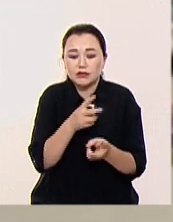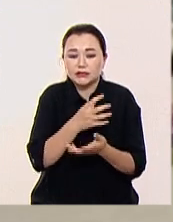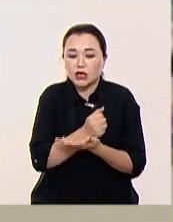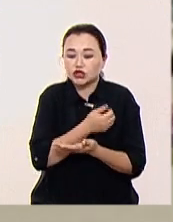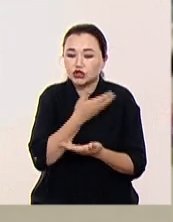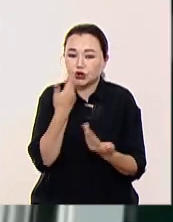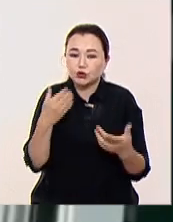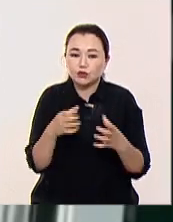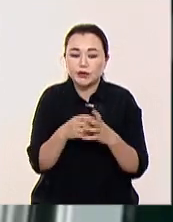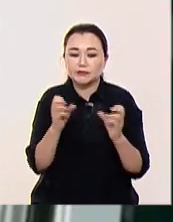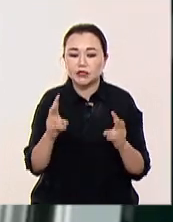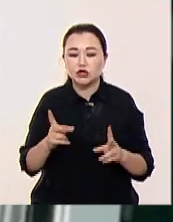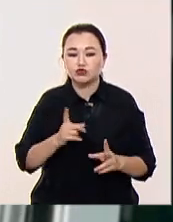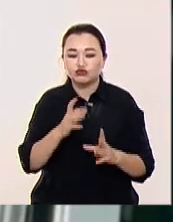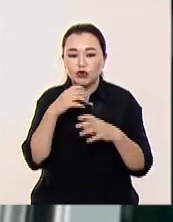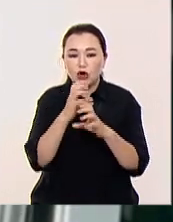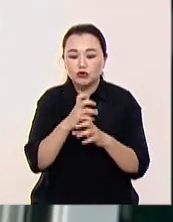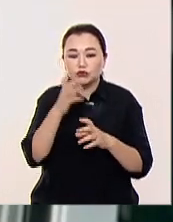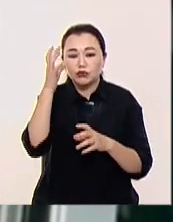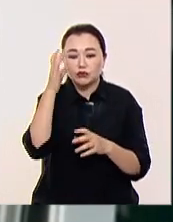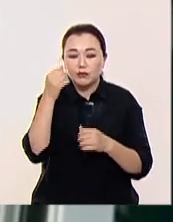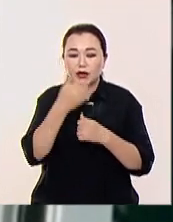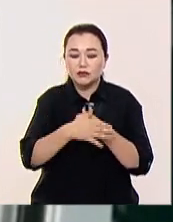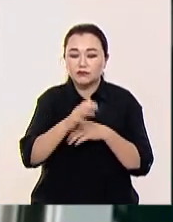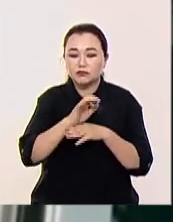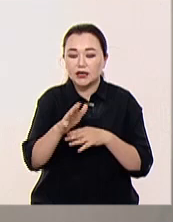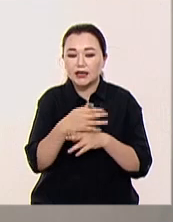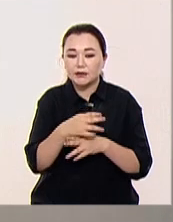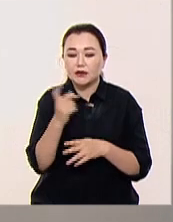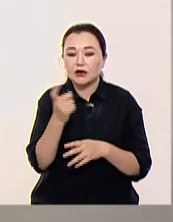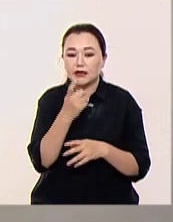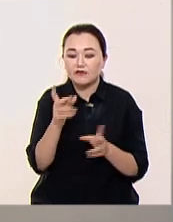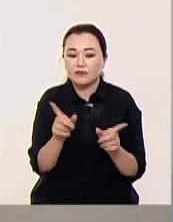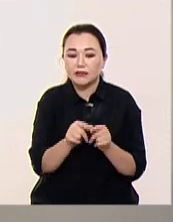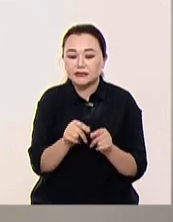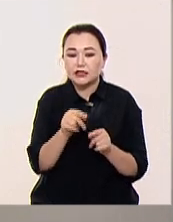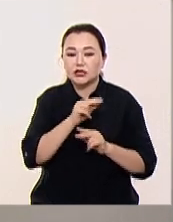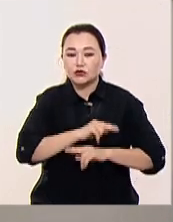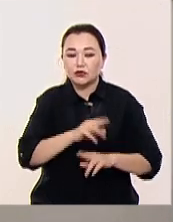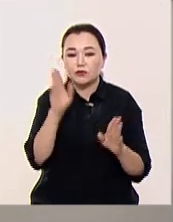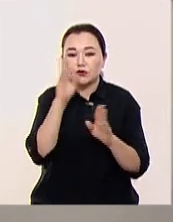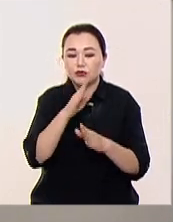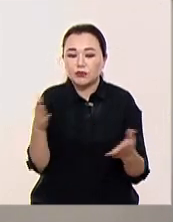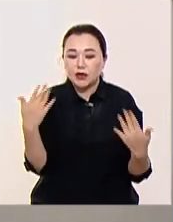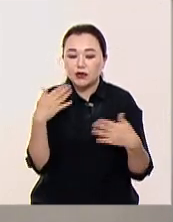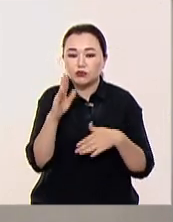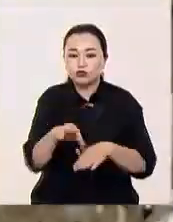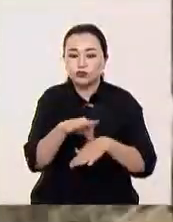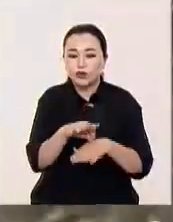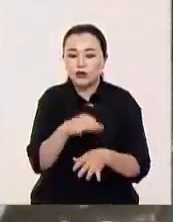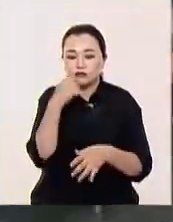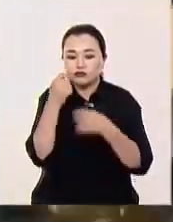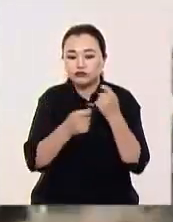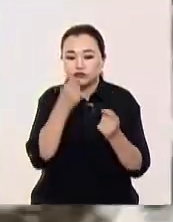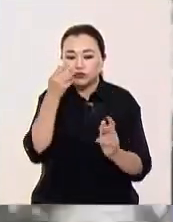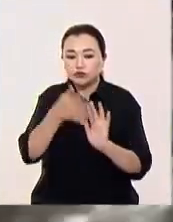ждут группу специалистов научно-производственного центра рыбного хозяйства. Вместе с ними сотрудники природного парка проведут более